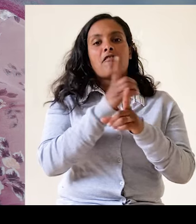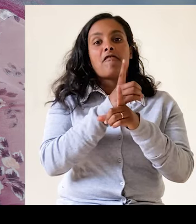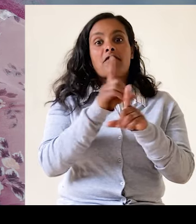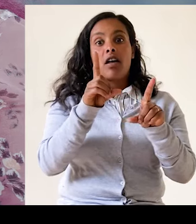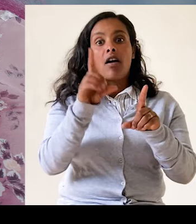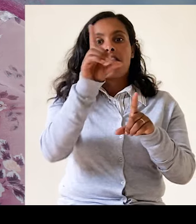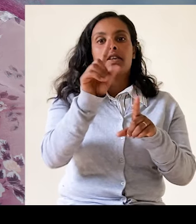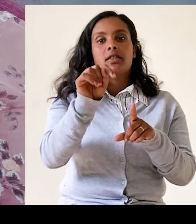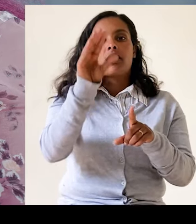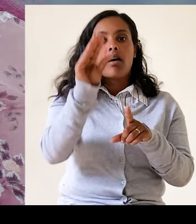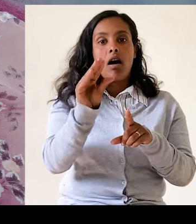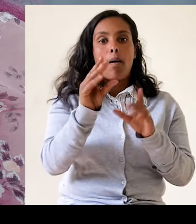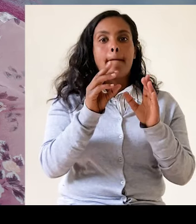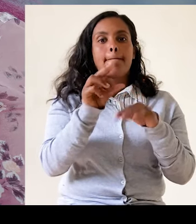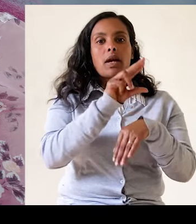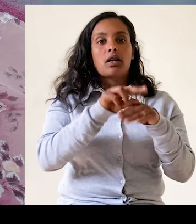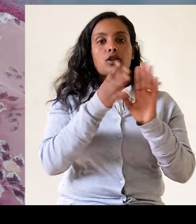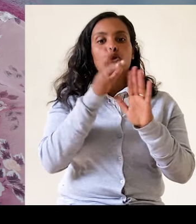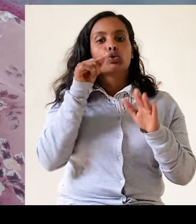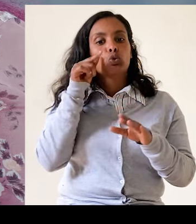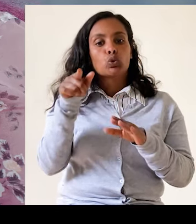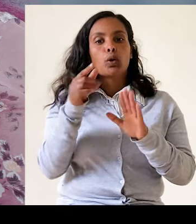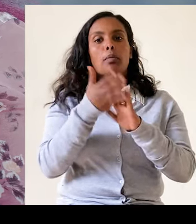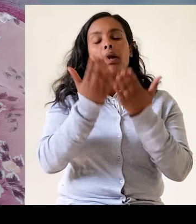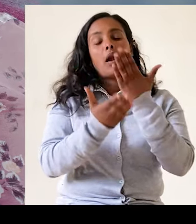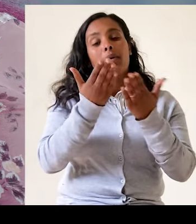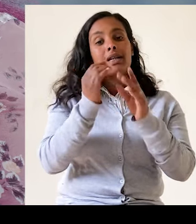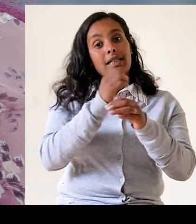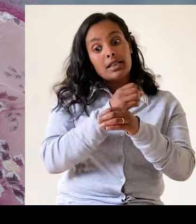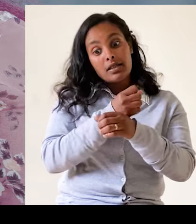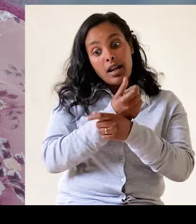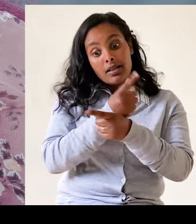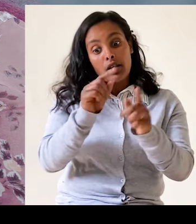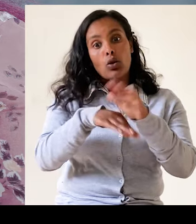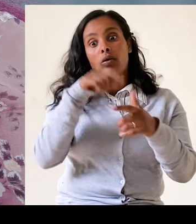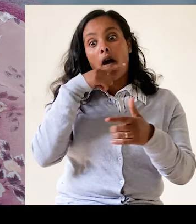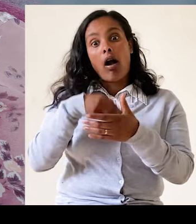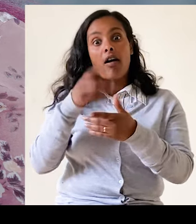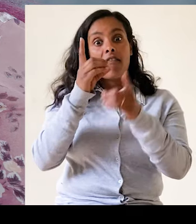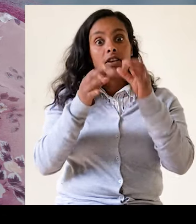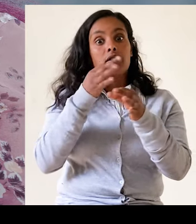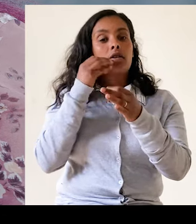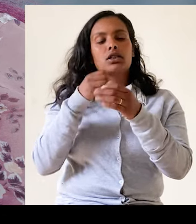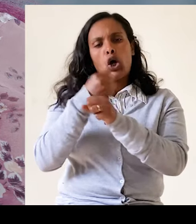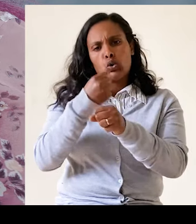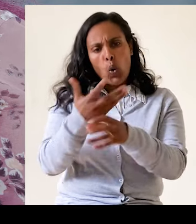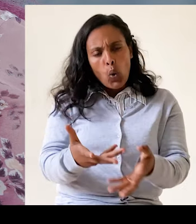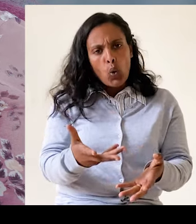የለኝም እሱም እንደዛው ነው ተቶኝ ሄደው ቢይስል ምናልባት ሲለቀቅ ከተለቀቀ በኋላ